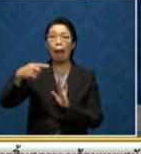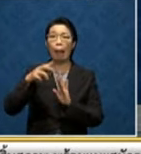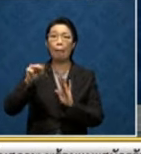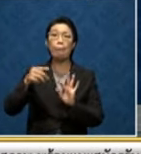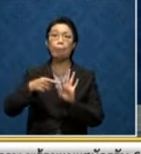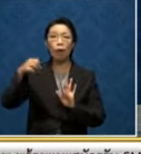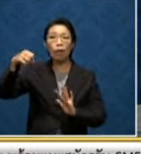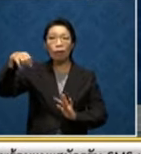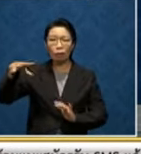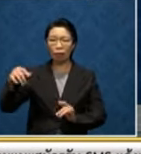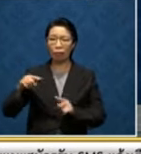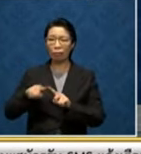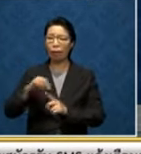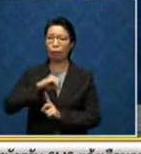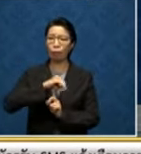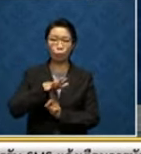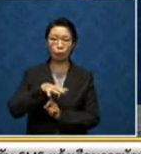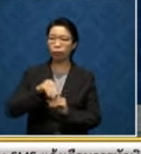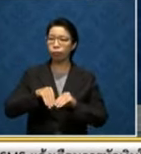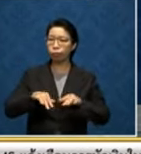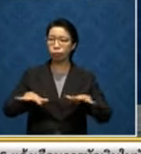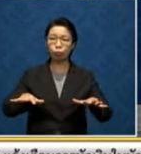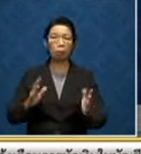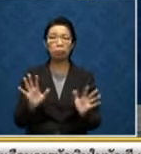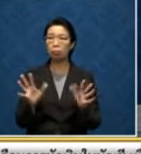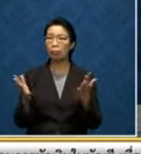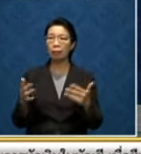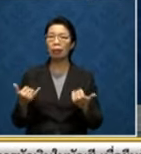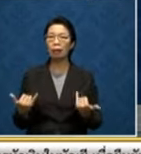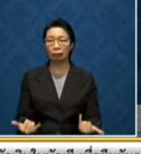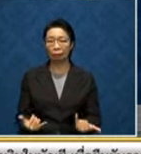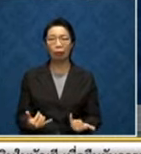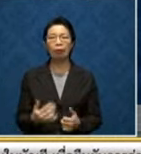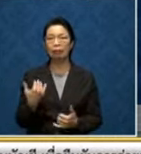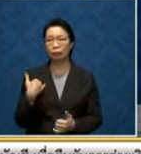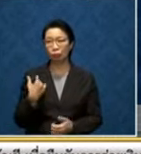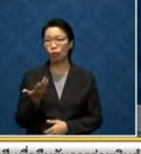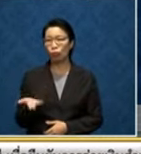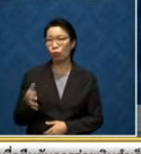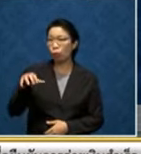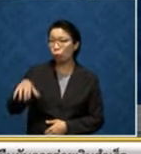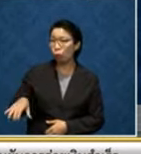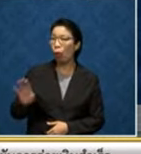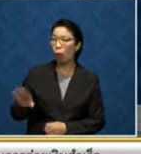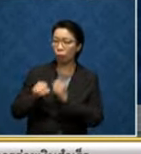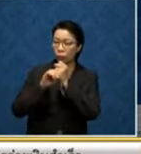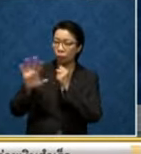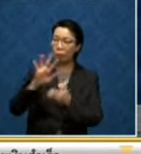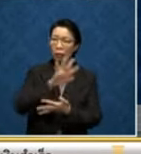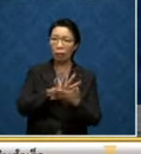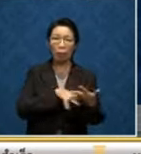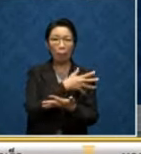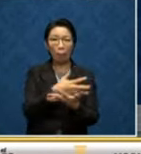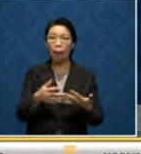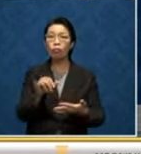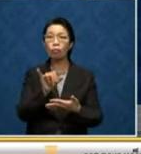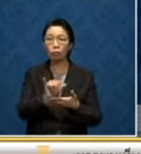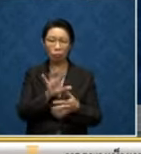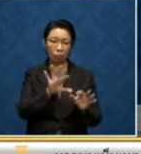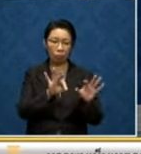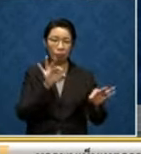ครอบคลุมทั้งที่ควรจะเป็นพื้นที่ยุทธศาสตร์หลักด้วยซ้ำไปนะครับหน่วยงานควรปรับหลักเกณฑ์ในการกำหนดพื้นที่ยุทธศาสตร์ขอให้